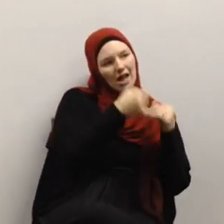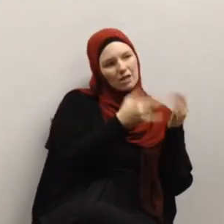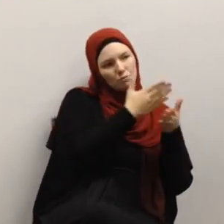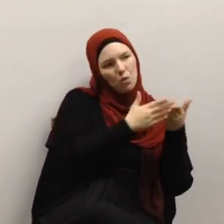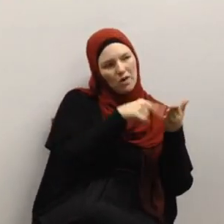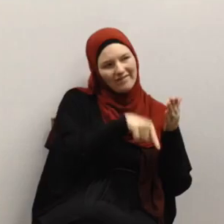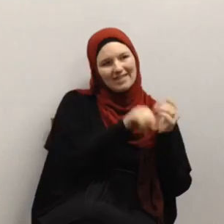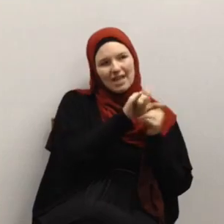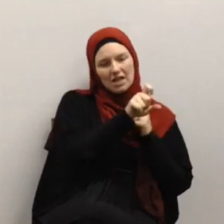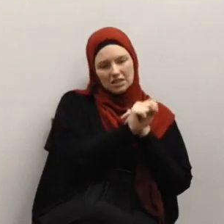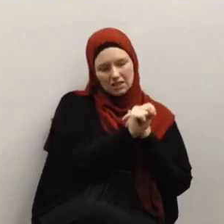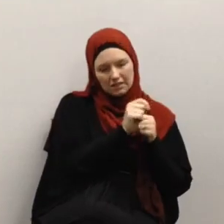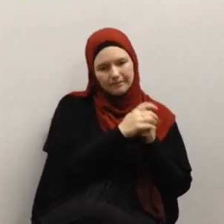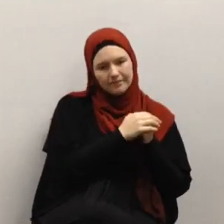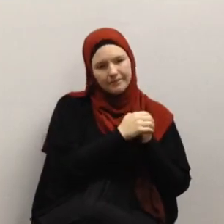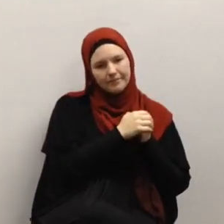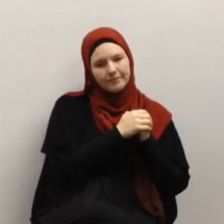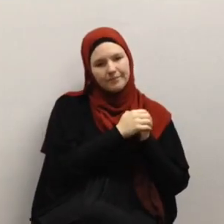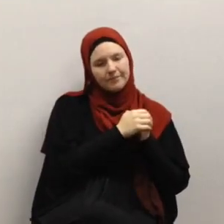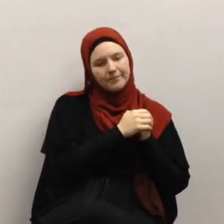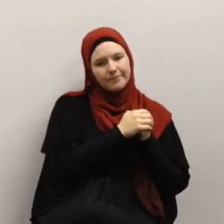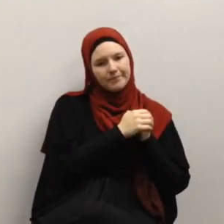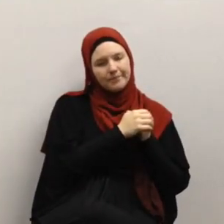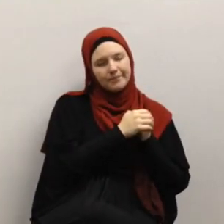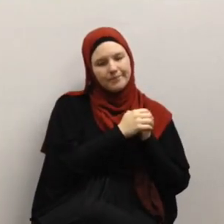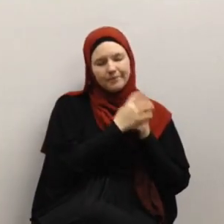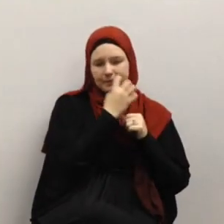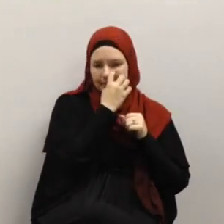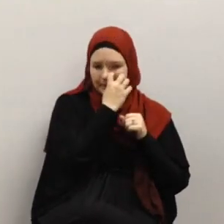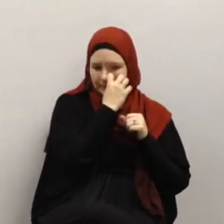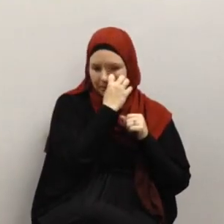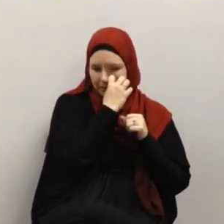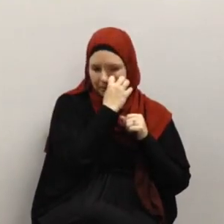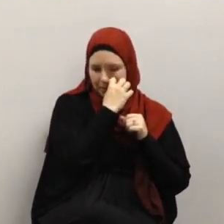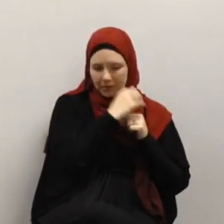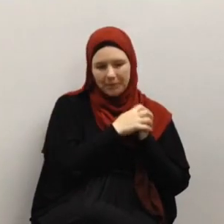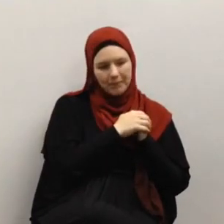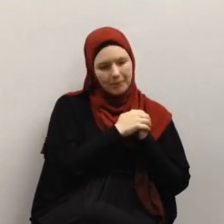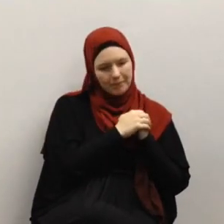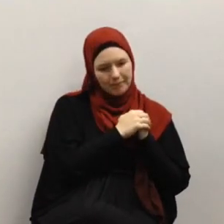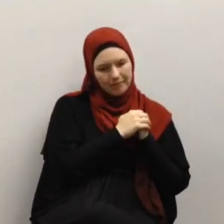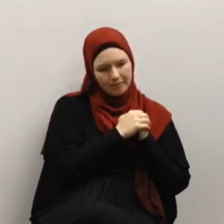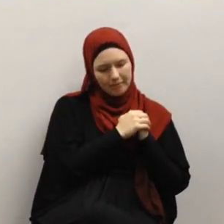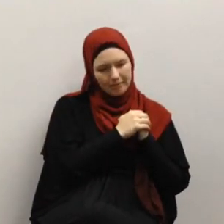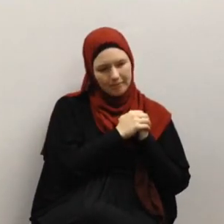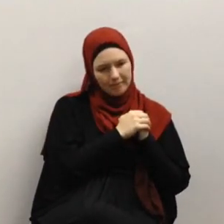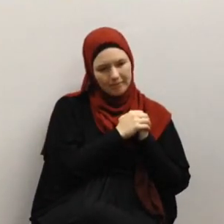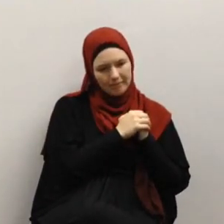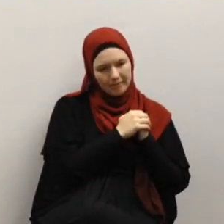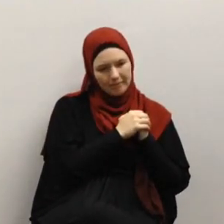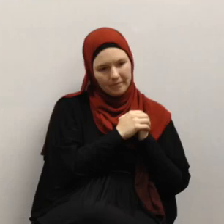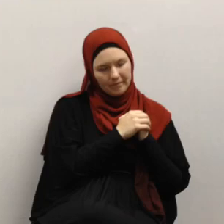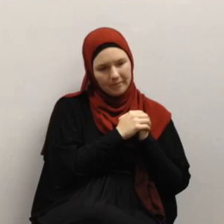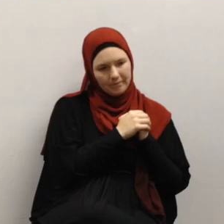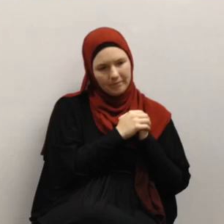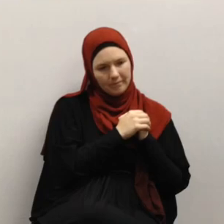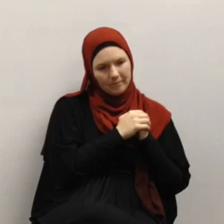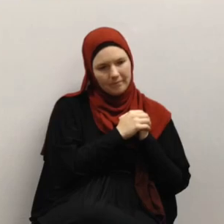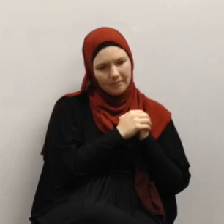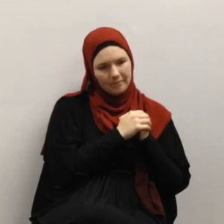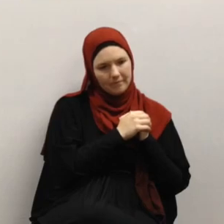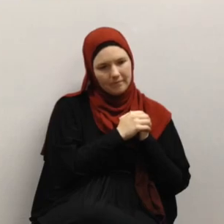لَمْ يَحْكُمْ بِمَا أَنزَلَ اللَّهِ فَأُولَٰئِكَ هُمُ الْكَافِرُونَ. Man is a